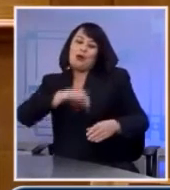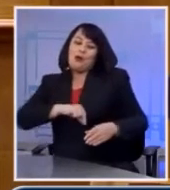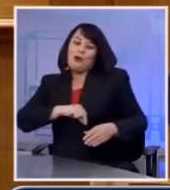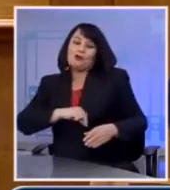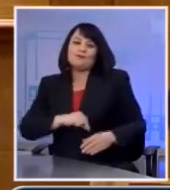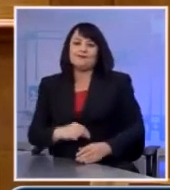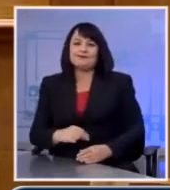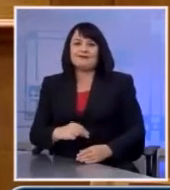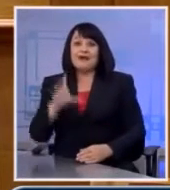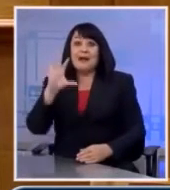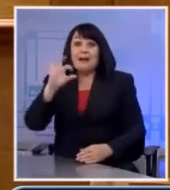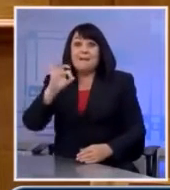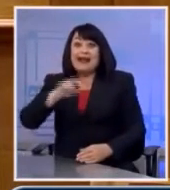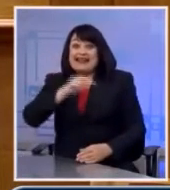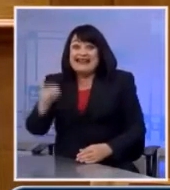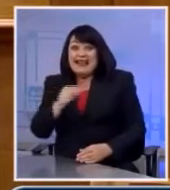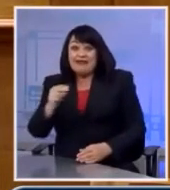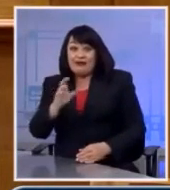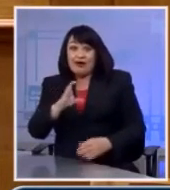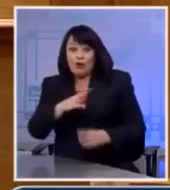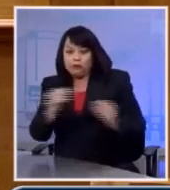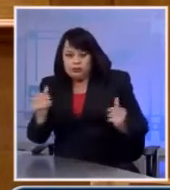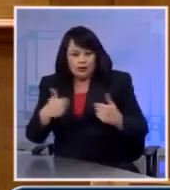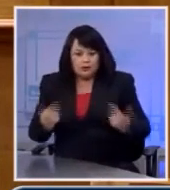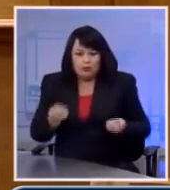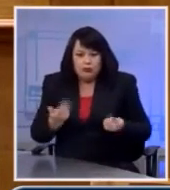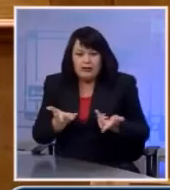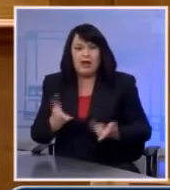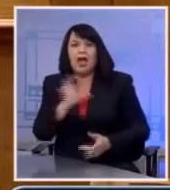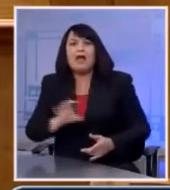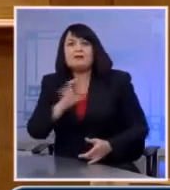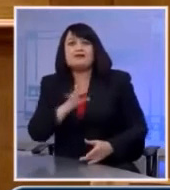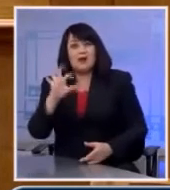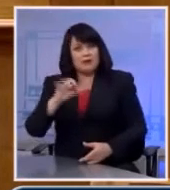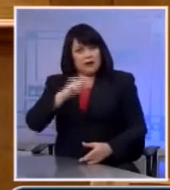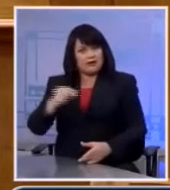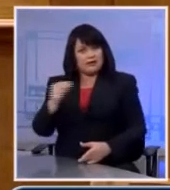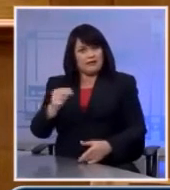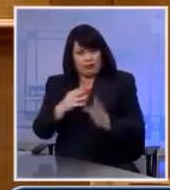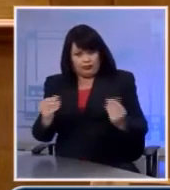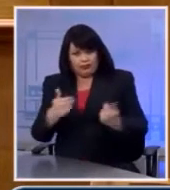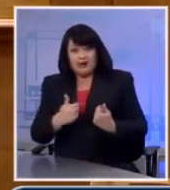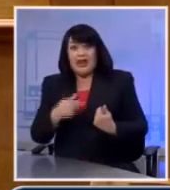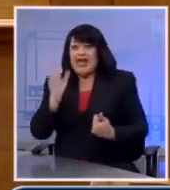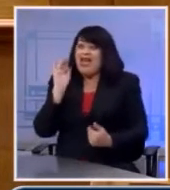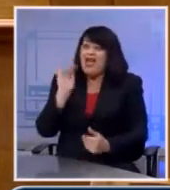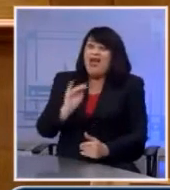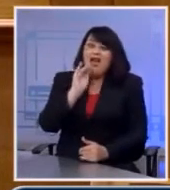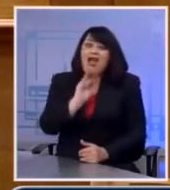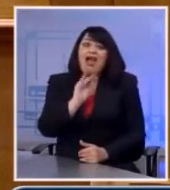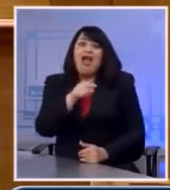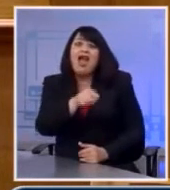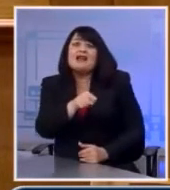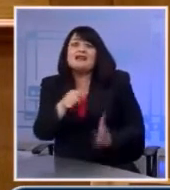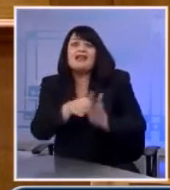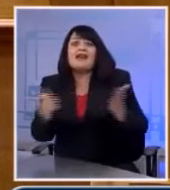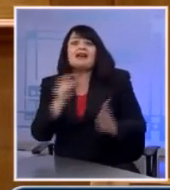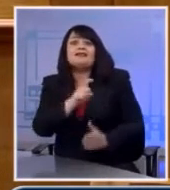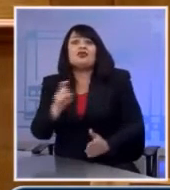50-άρικο πάντως το ψάχνω. Όταν χάσω το 50-άρικο, λέω, έχασα ένα 50-άρικο. Εσείς 16 εκατομμύρια δεν τα είχατε πάρει χαμπάρι.